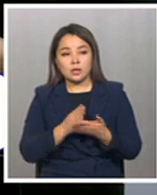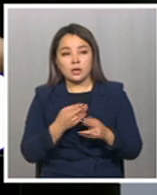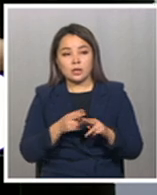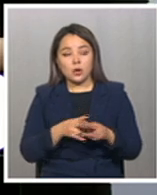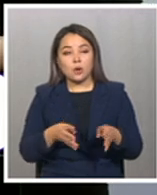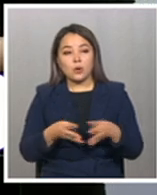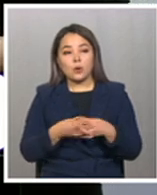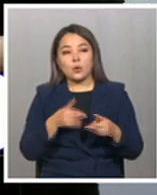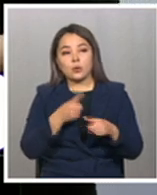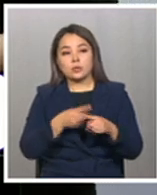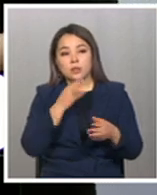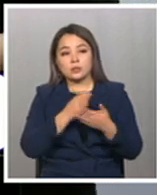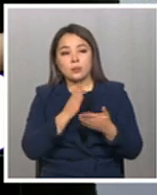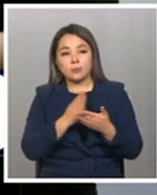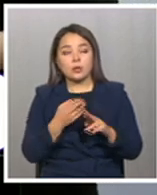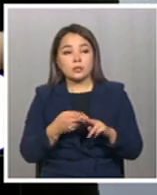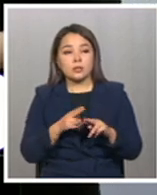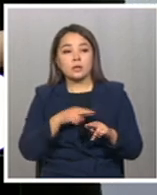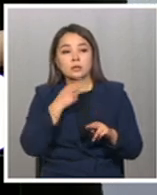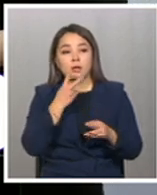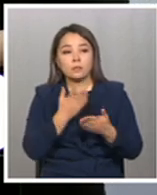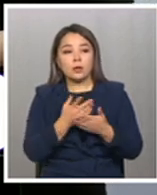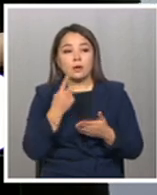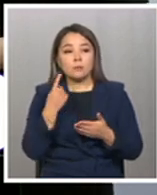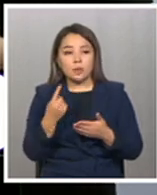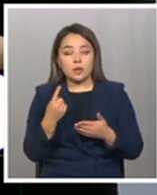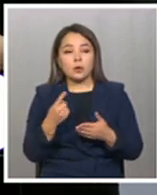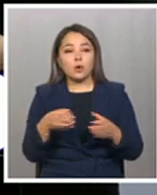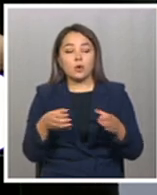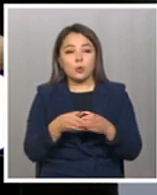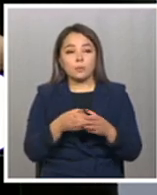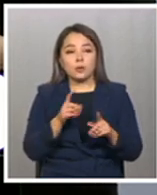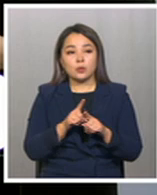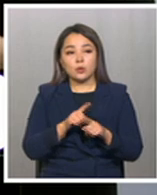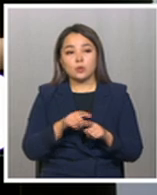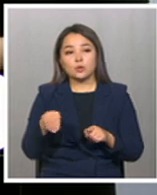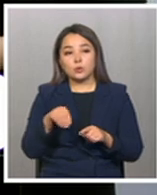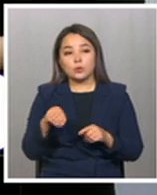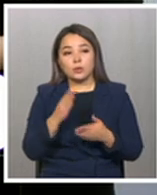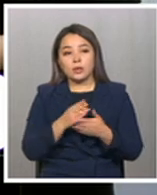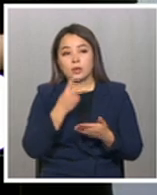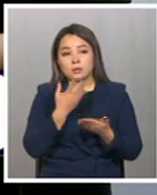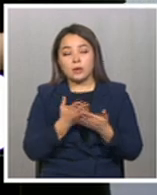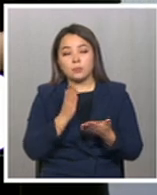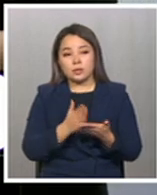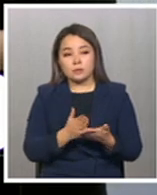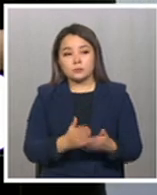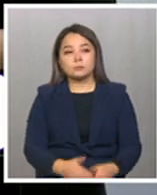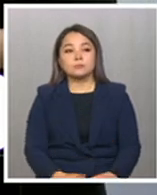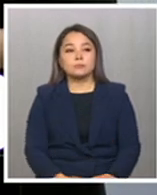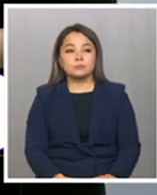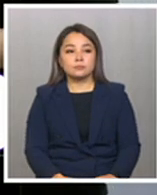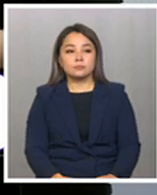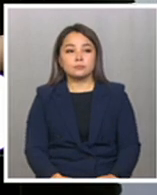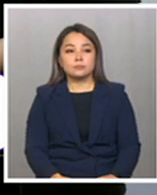түзіледі. Яғни қарап отырсаңыздар, бір комплексті тұз түзіледі, көріп тұрсыздар.